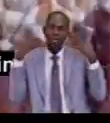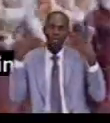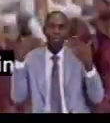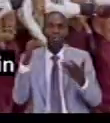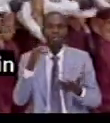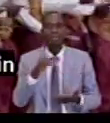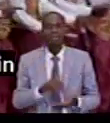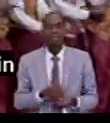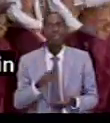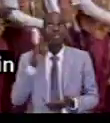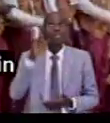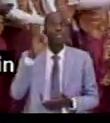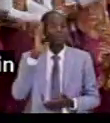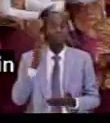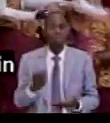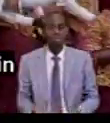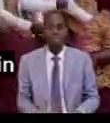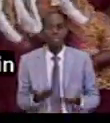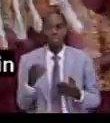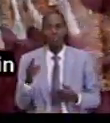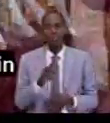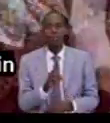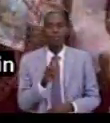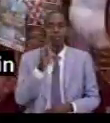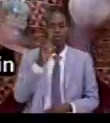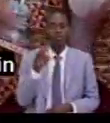Jésus t'aidera, il te relèvera.